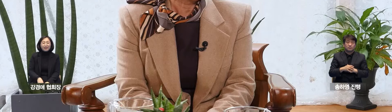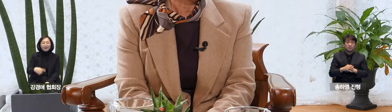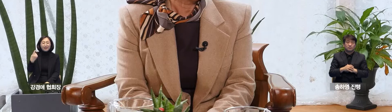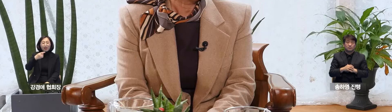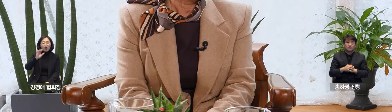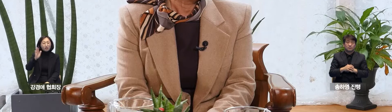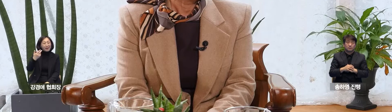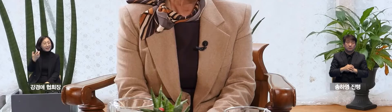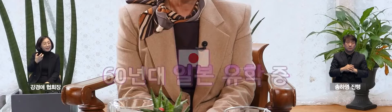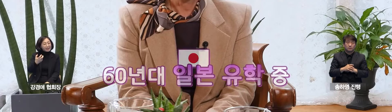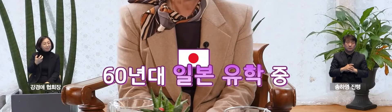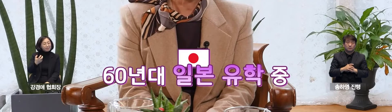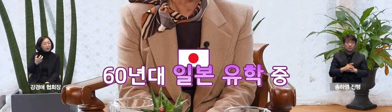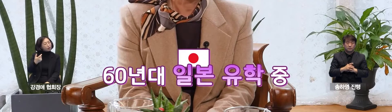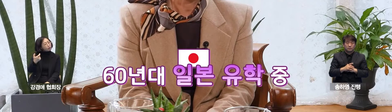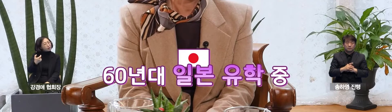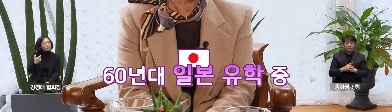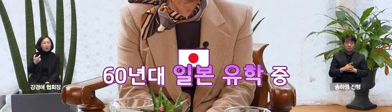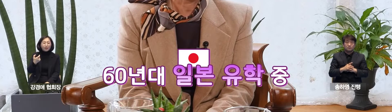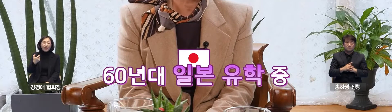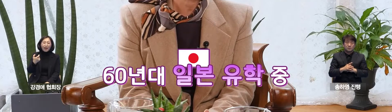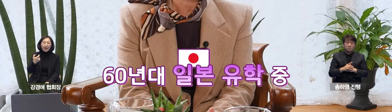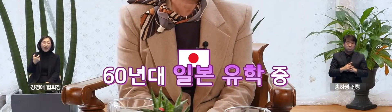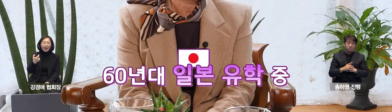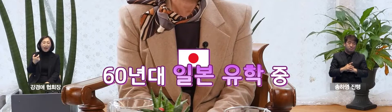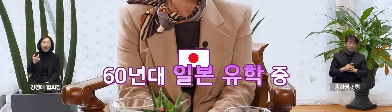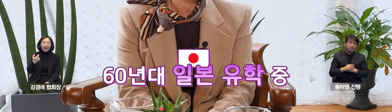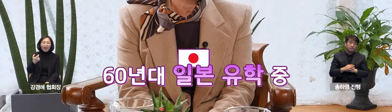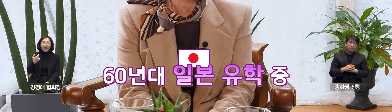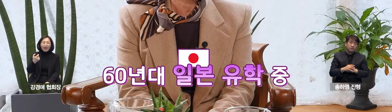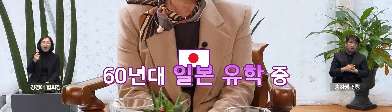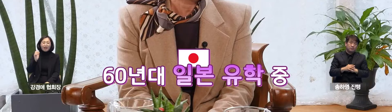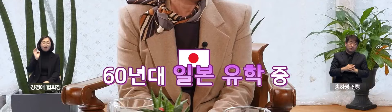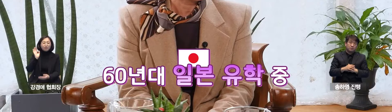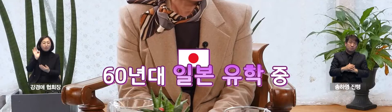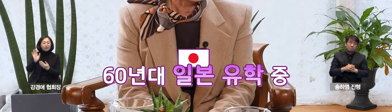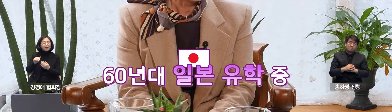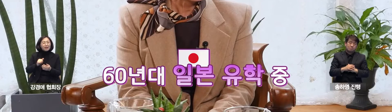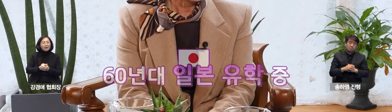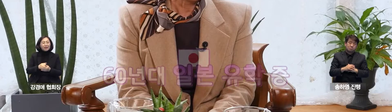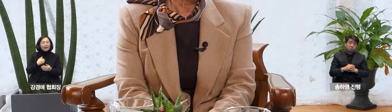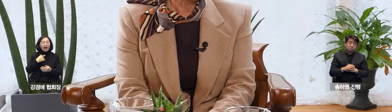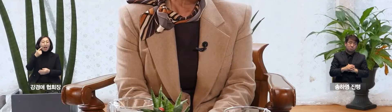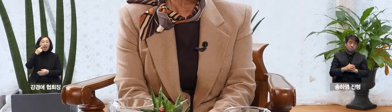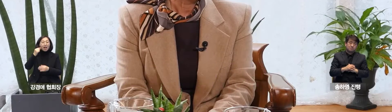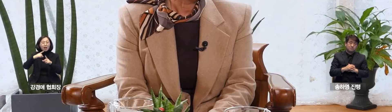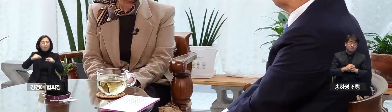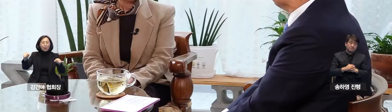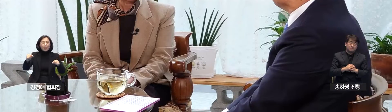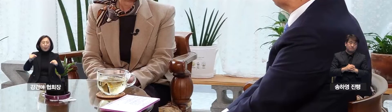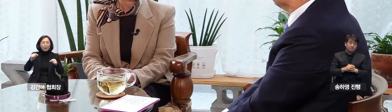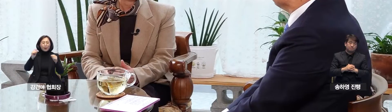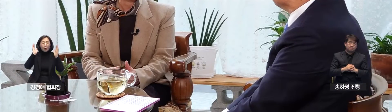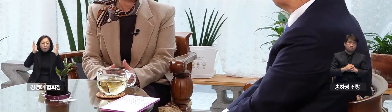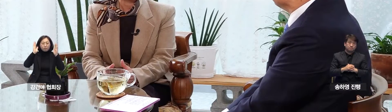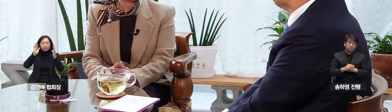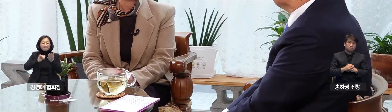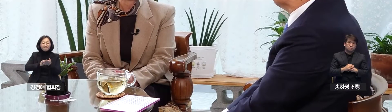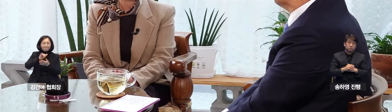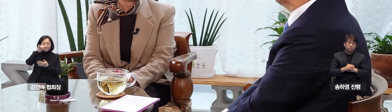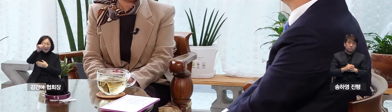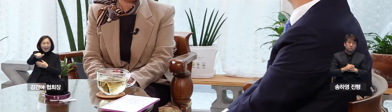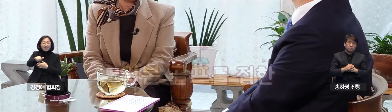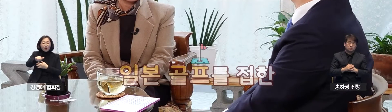70년대, 60년대 아마 제가 후반부에 일본 유학을 가서 처음 왔다 갔다